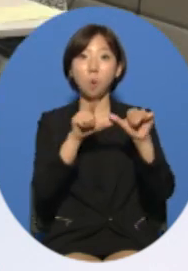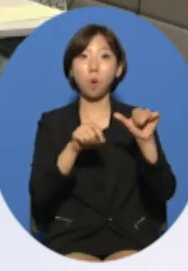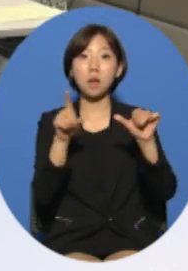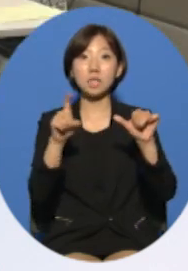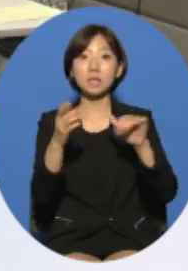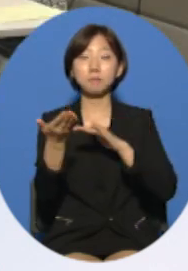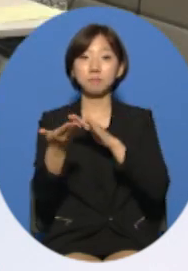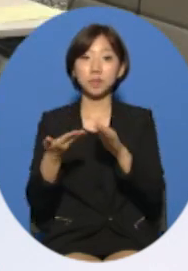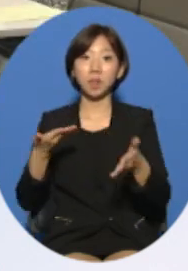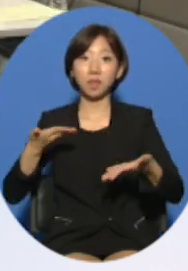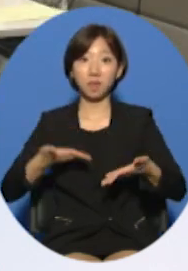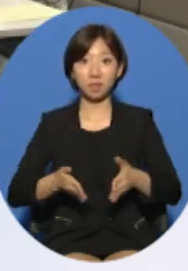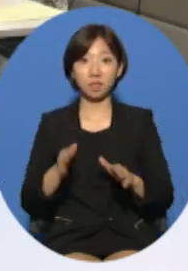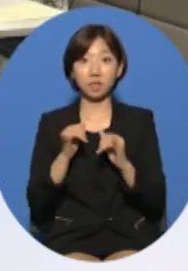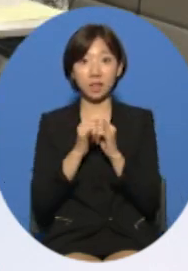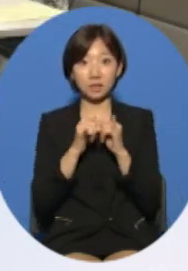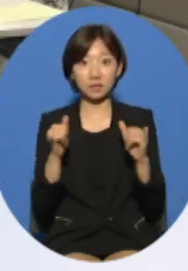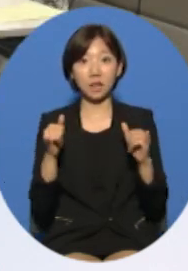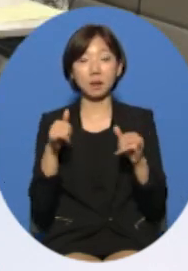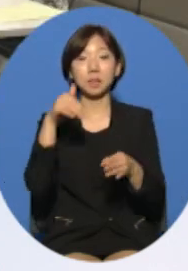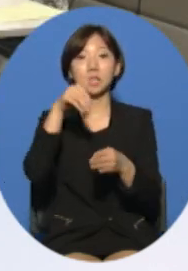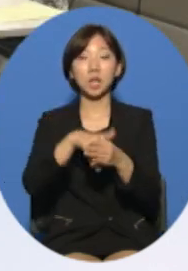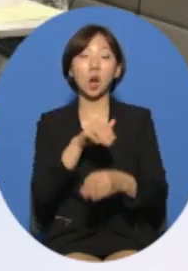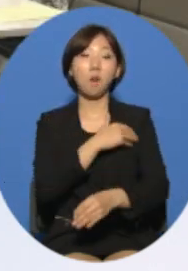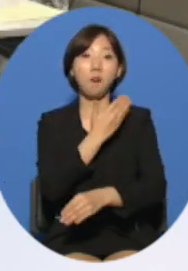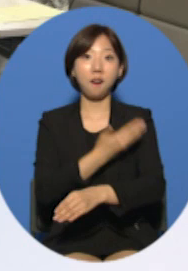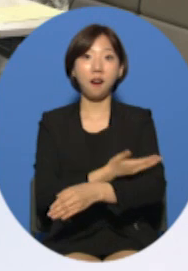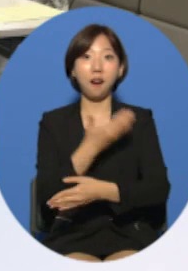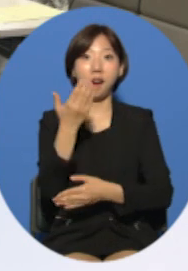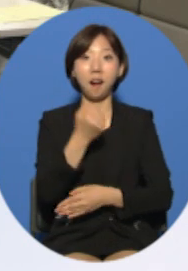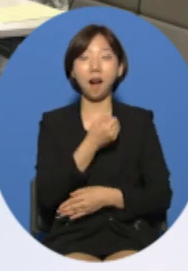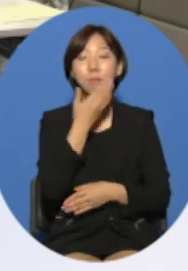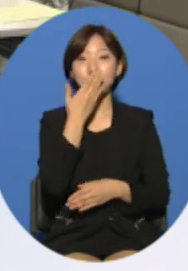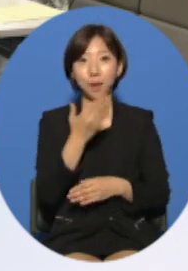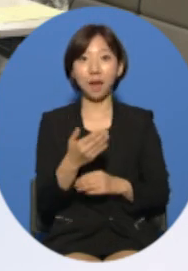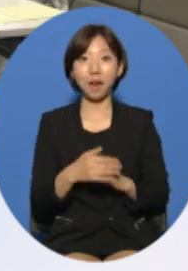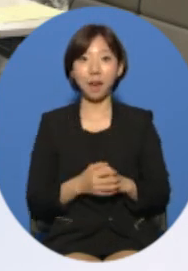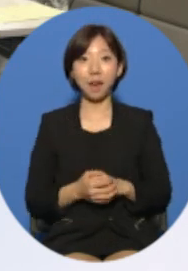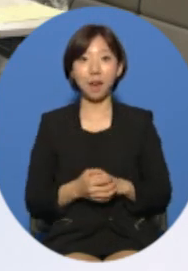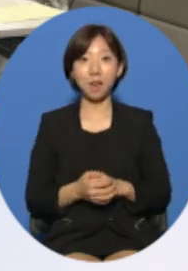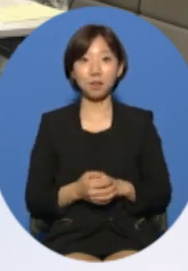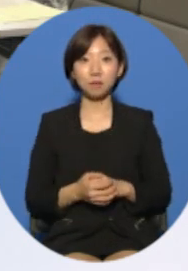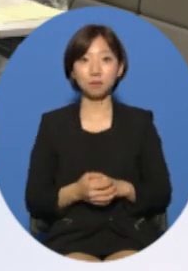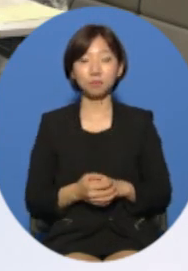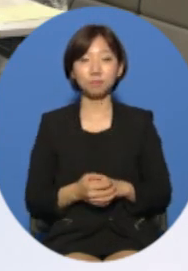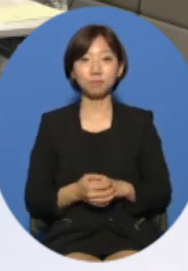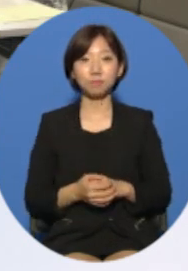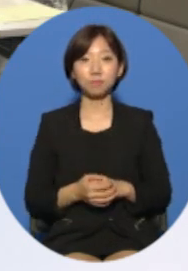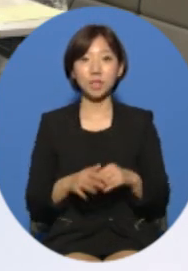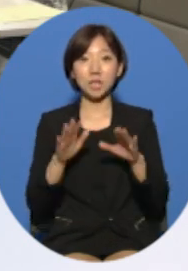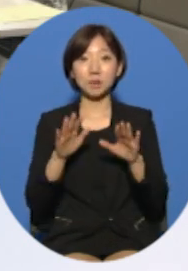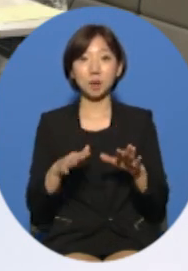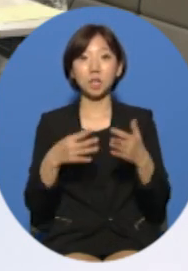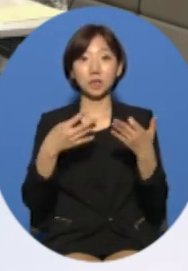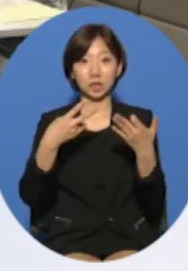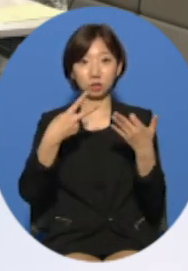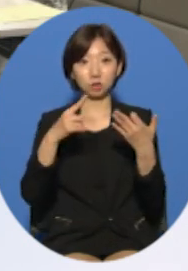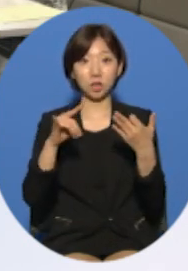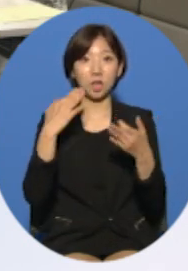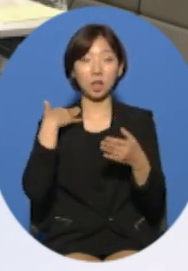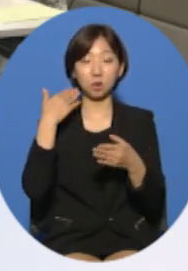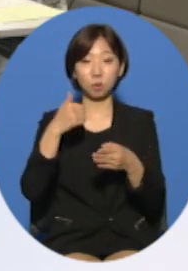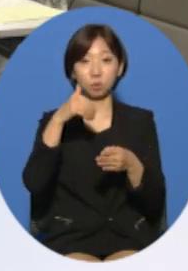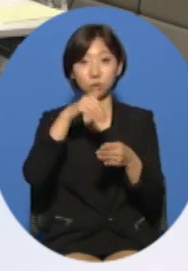국민은 선거권이 있는 거죠? 그렇습니다. 네. 예, 예. 네, 그리고 이번 19대 대통령 선거의